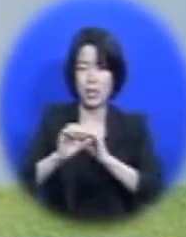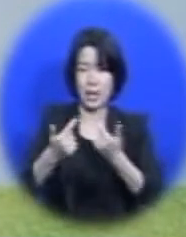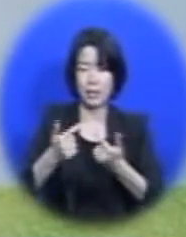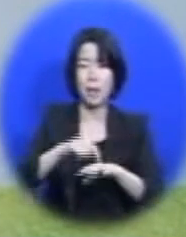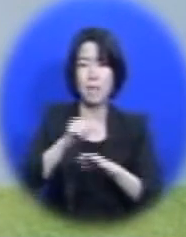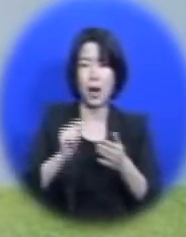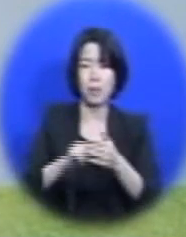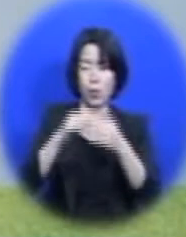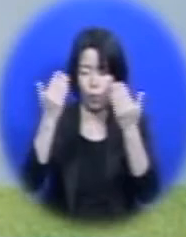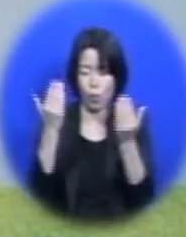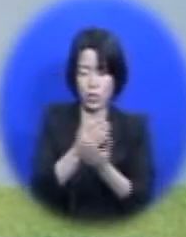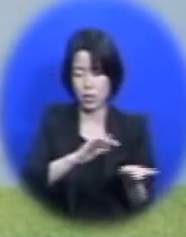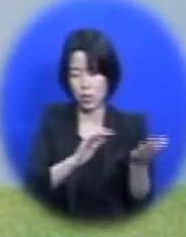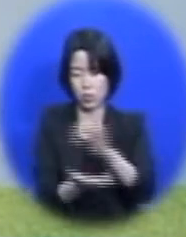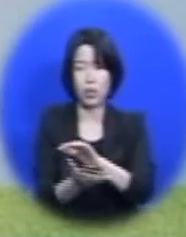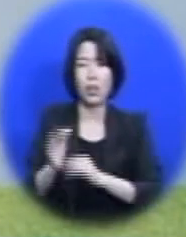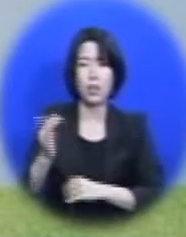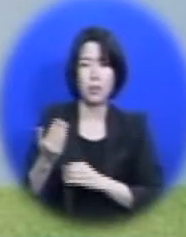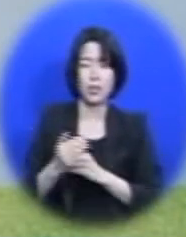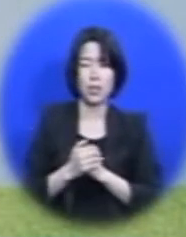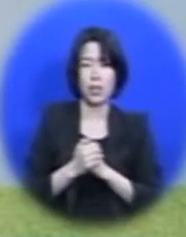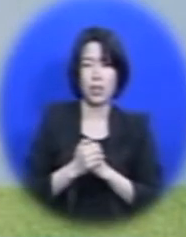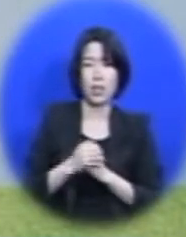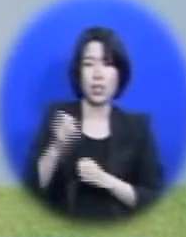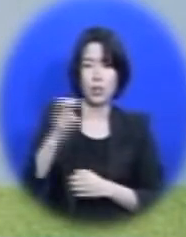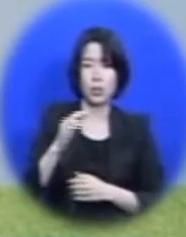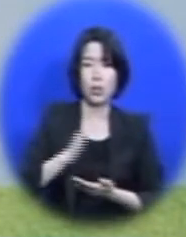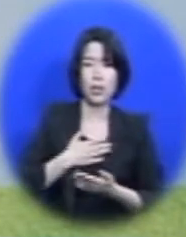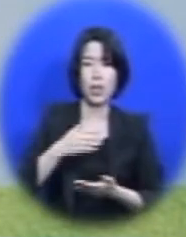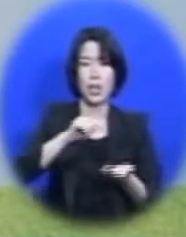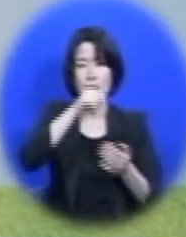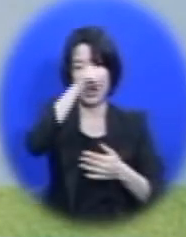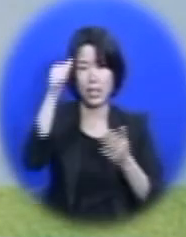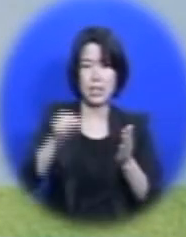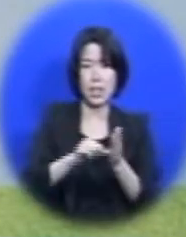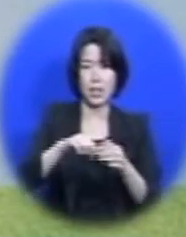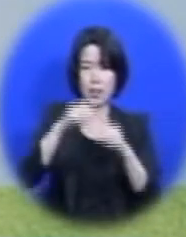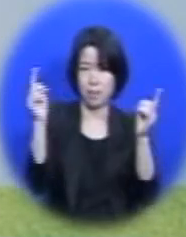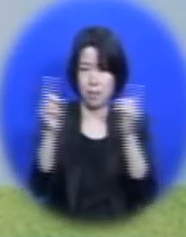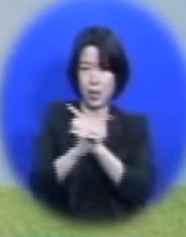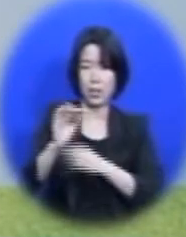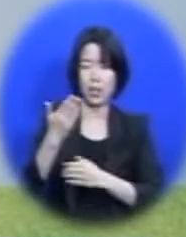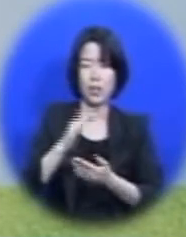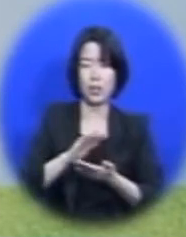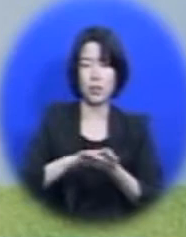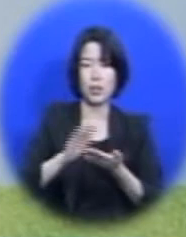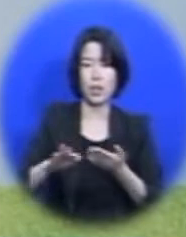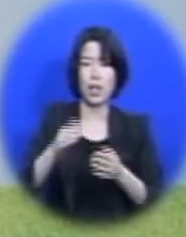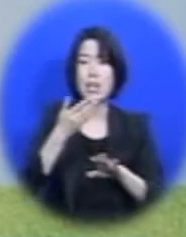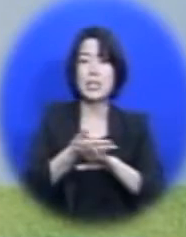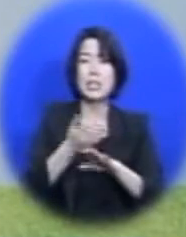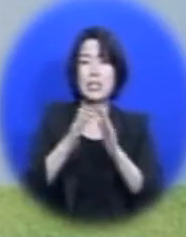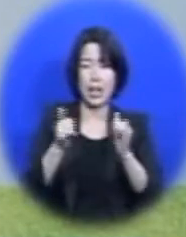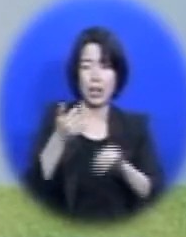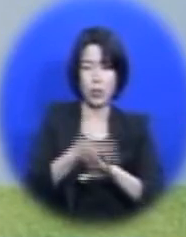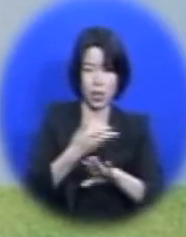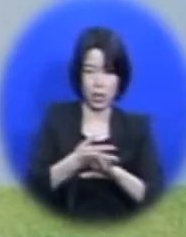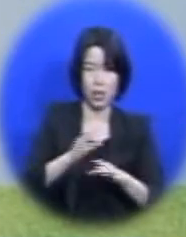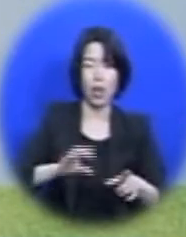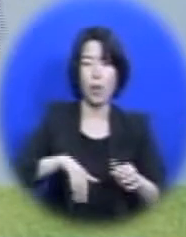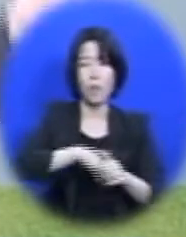완전히 뒤집어져 버려요. 그리고 내 인생이 바뀌는 겁니다. 사람도 달리 보이고 환경도 달리